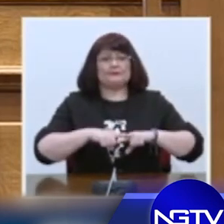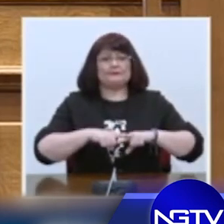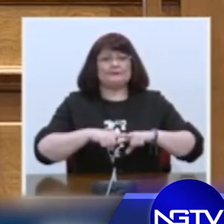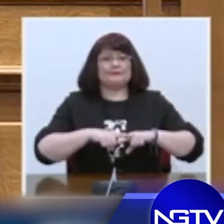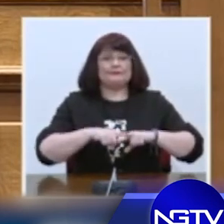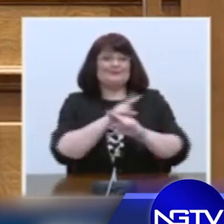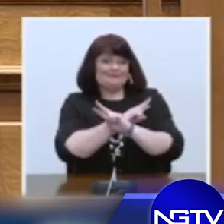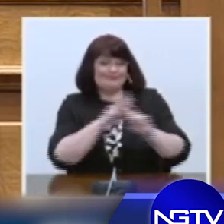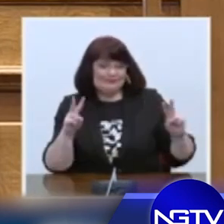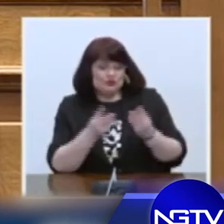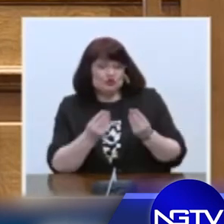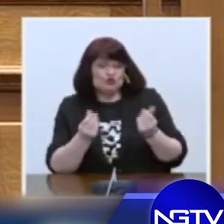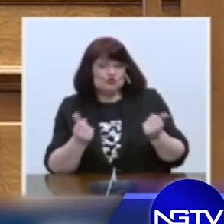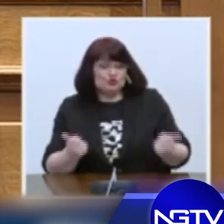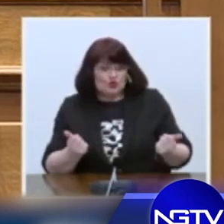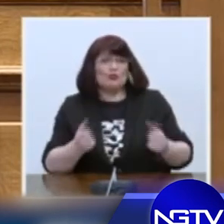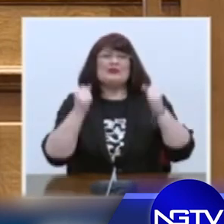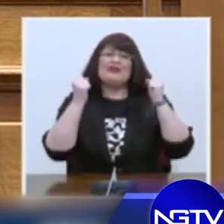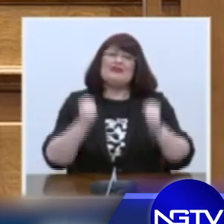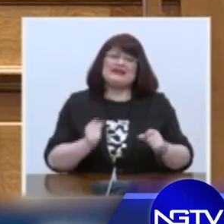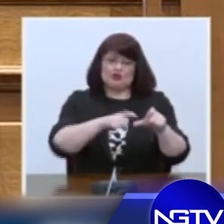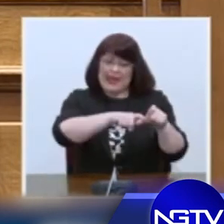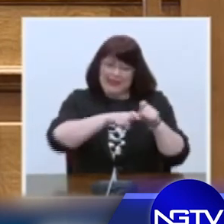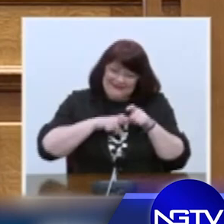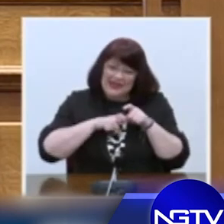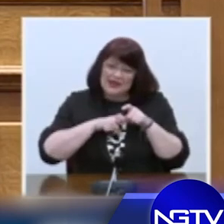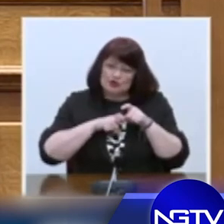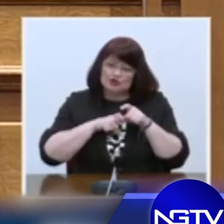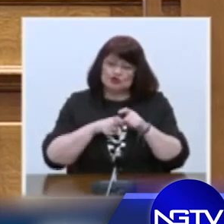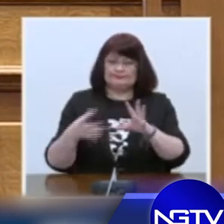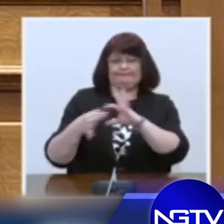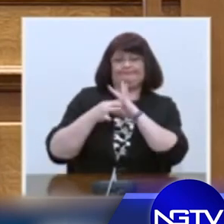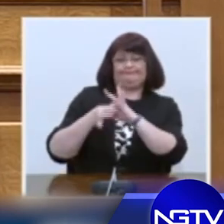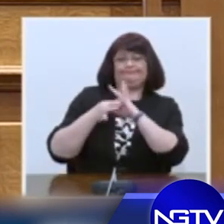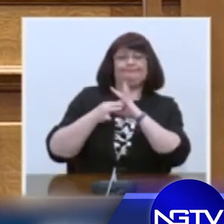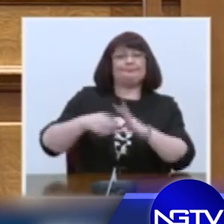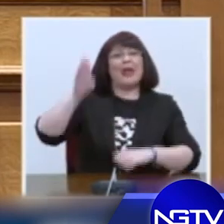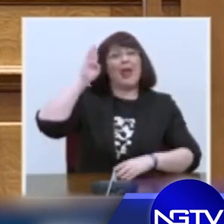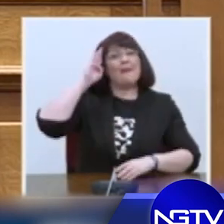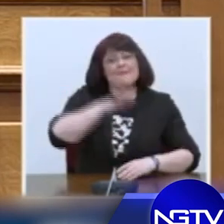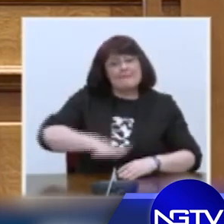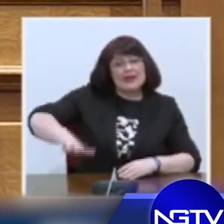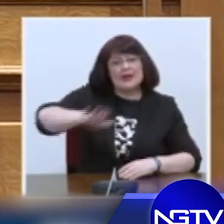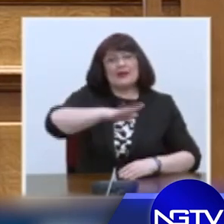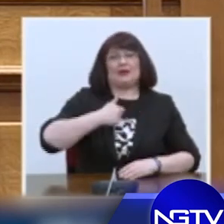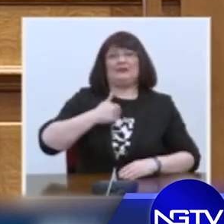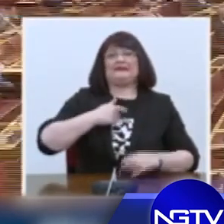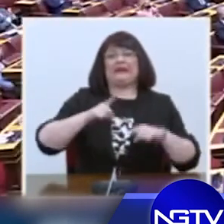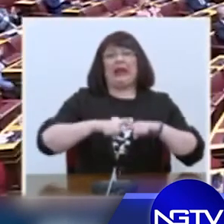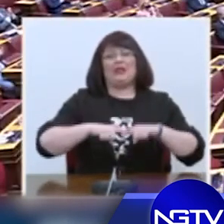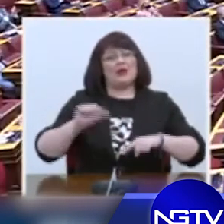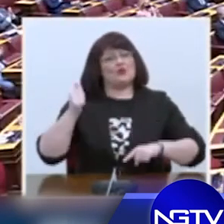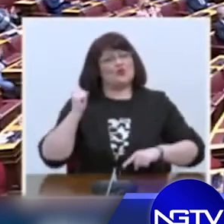κρίνει. Οι Ηνωμένες Πολιτείες αποφασίζουν να αυξήσουν το αποτύπωμά τους στην Ελλάδα. Δεν είναι τυχαίο ότι και άλλα ευρωπαϊκά κράτη επιδιώκουν να